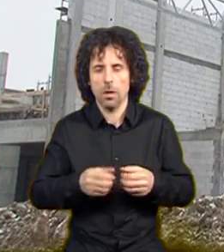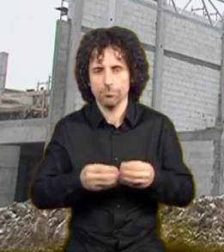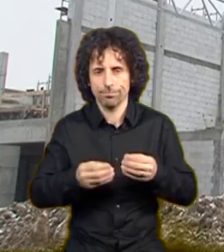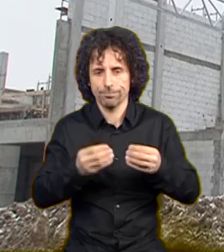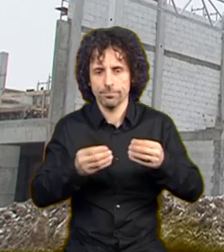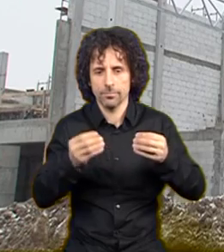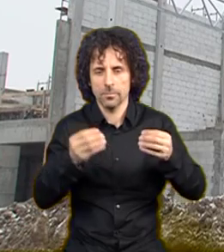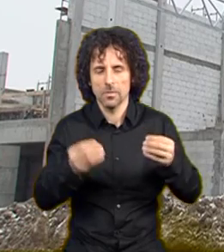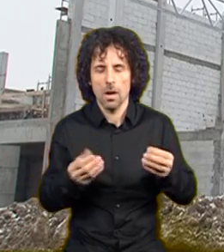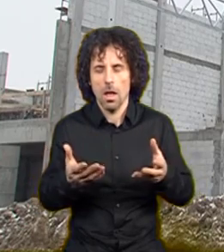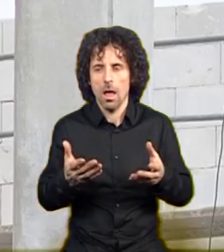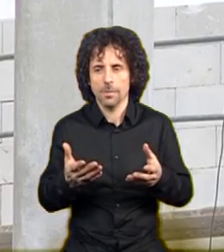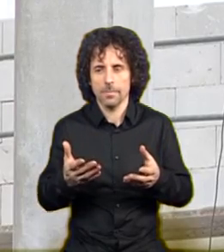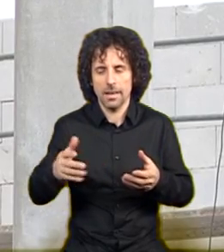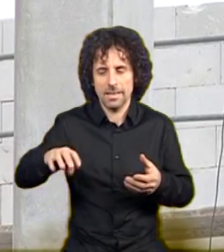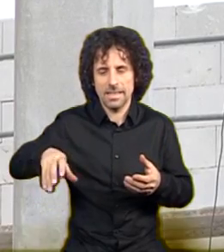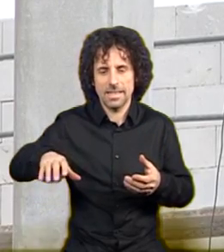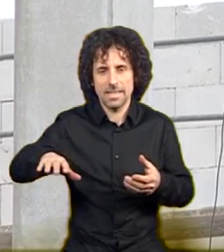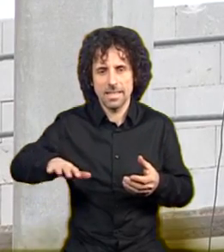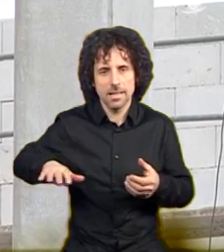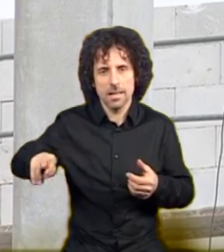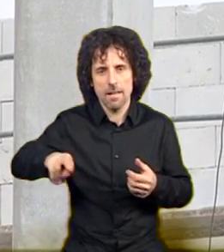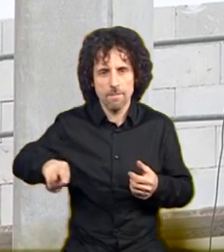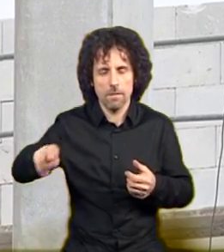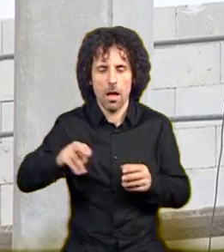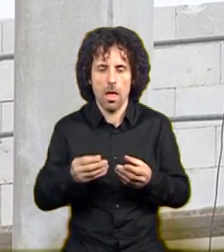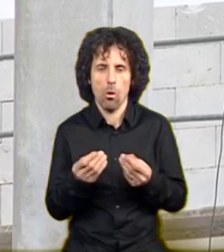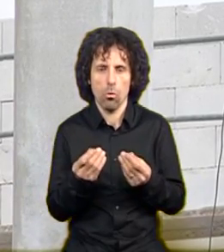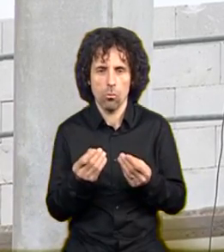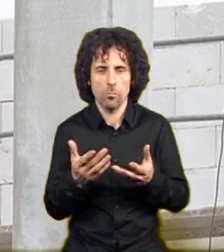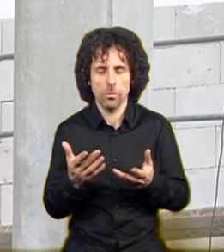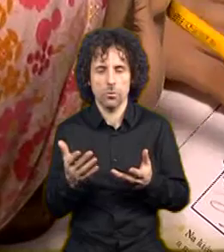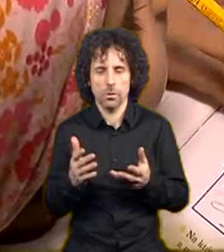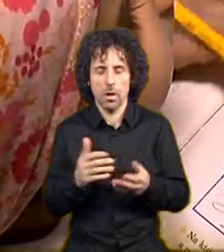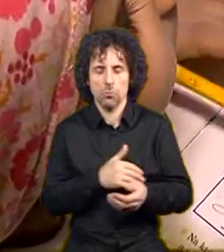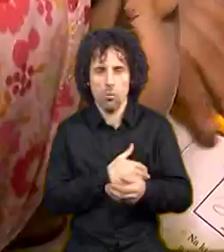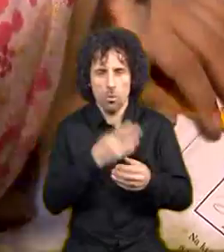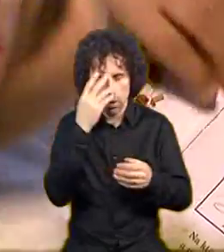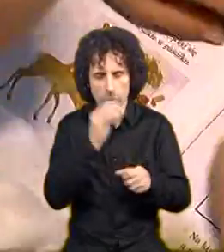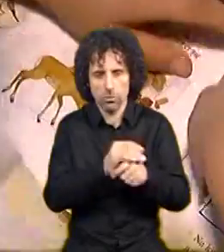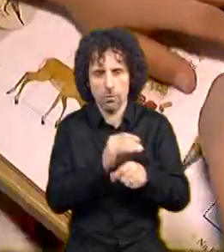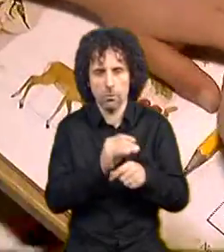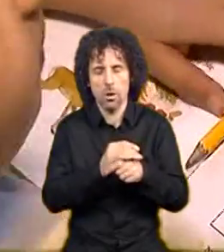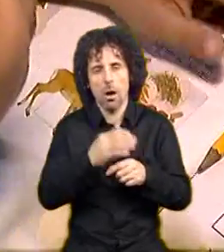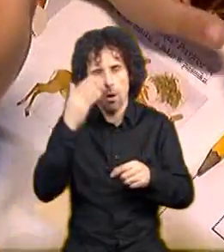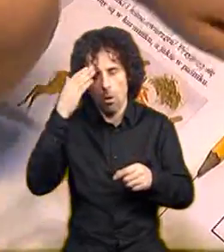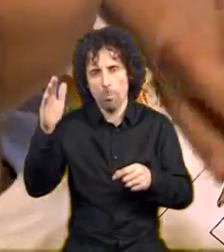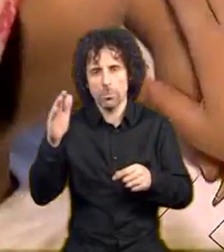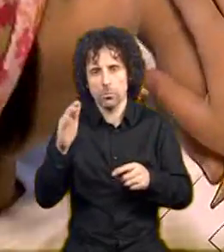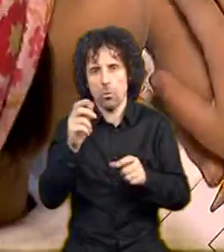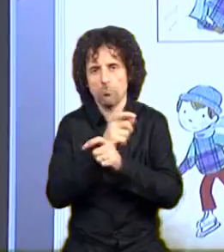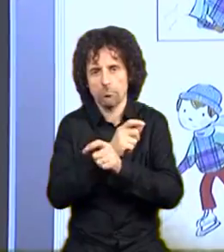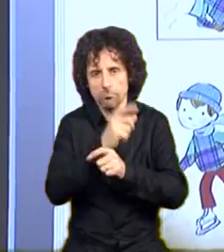Zabrzu coraz dynamiczniej rozwija się także strefa ekonomiczna. Posiadanie więc w ofercie edukacyjnej szkoły, w której będą mogli kształcić się